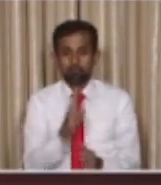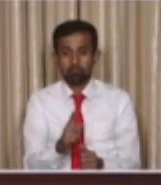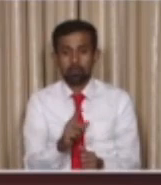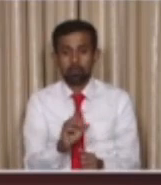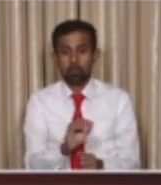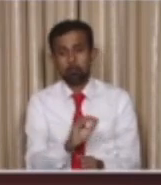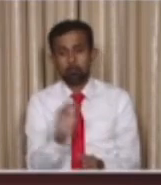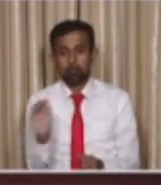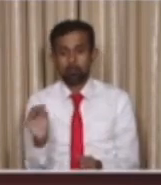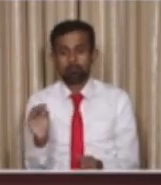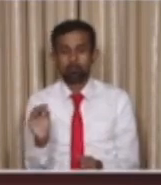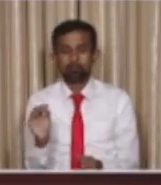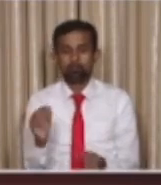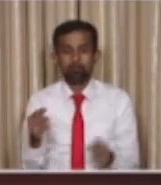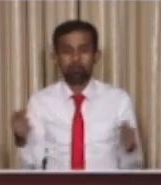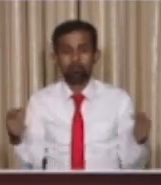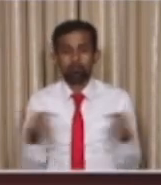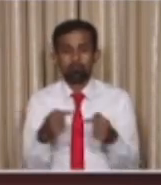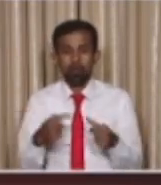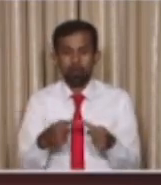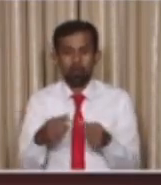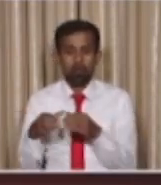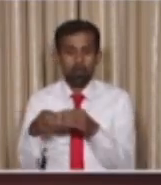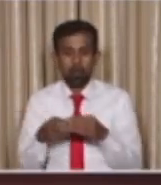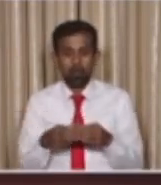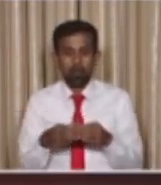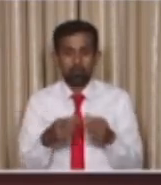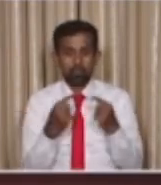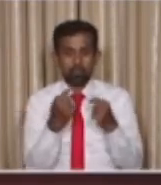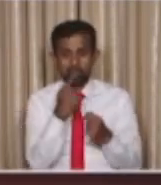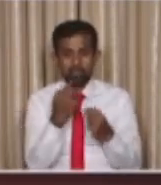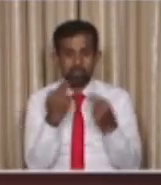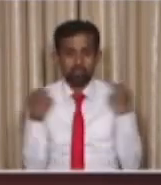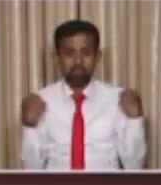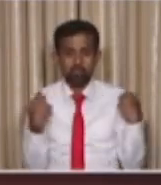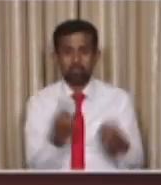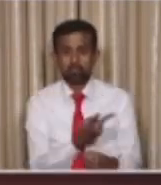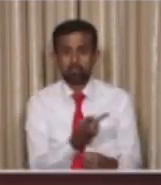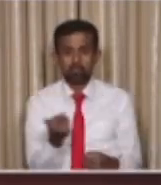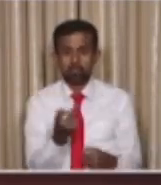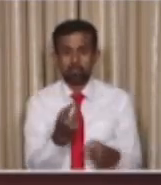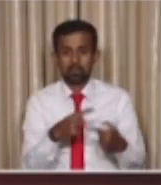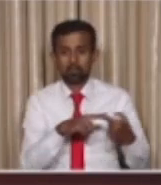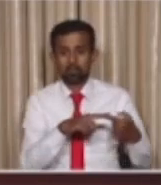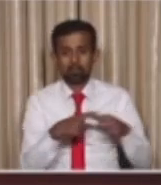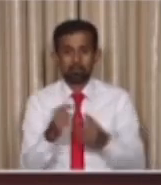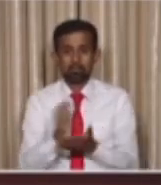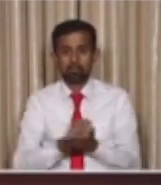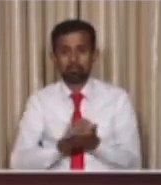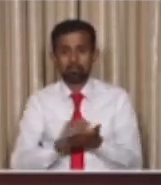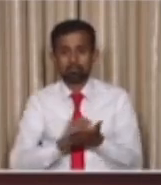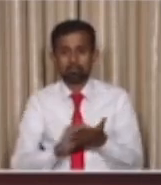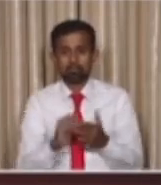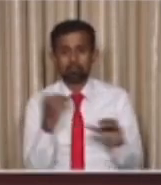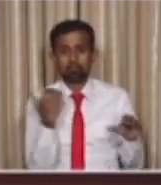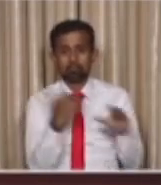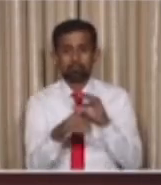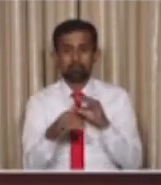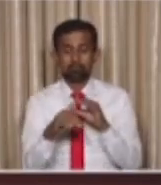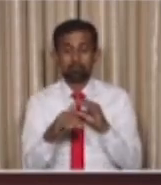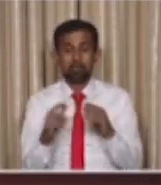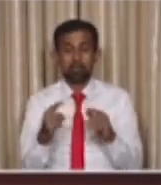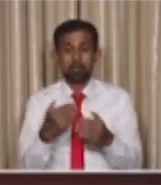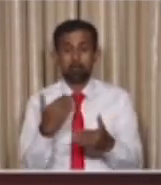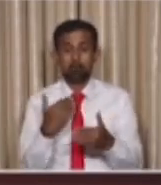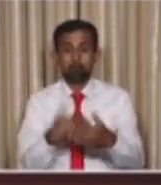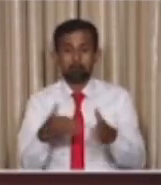පස්සේ වරාය අධිකාරිය සහ රේගු අතර මේ දෙපැත්තට ලියුම් ලියලා අවසානයේ මේක කැබිනට් මණ්ඩලය දක්වත්